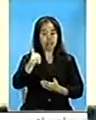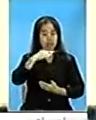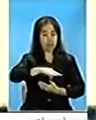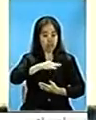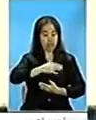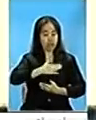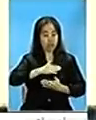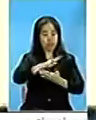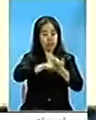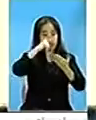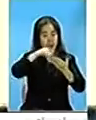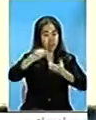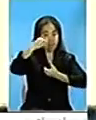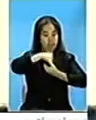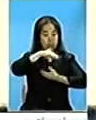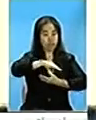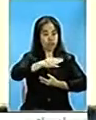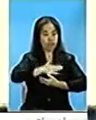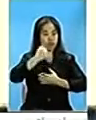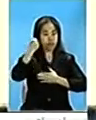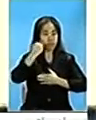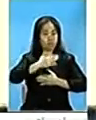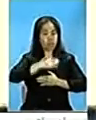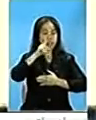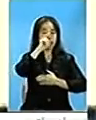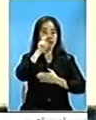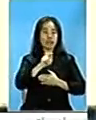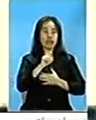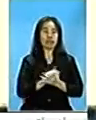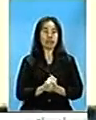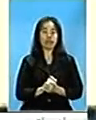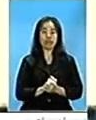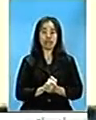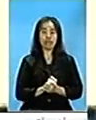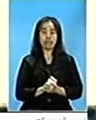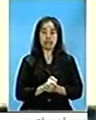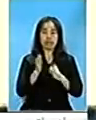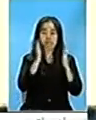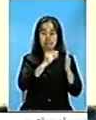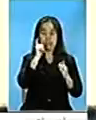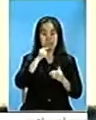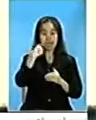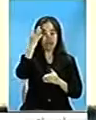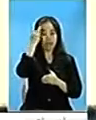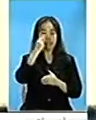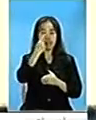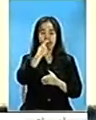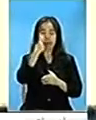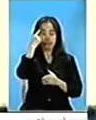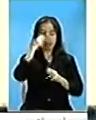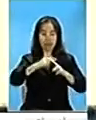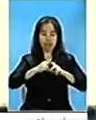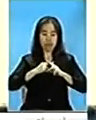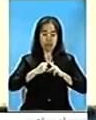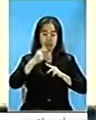เทศเป็นเจ้าของอำนาจอธิปไตยมากน้อยแค่ไหนเพราะฉะนั้นท่านจะต้องถามตัวท่านเองว่าในฐาน